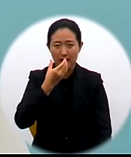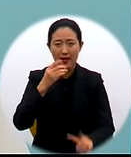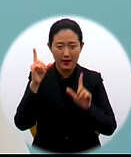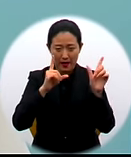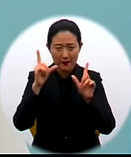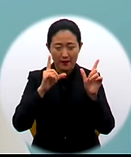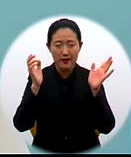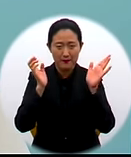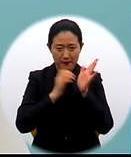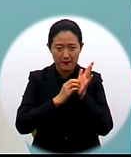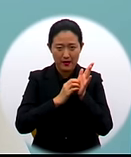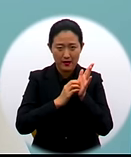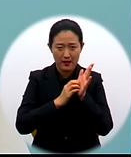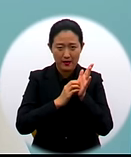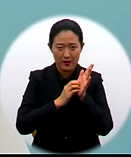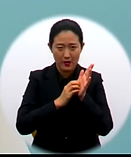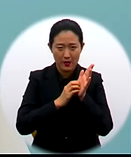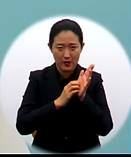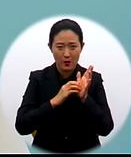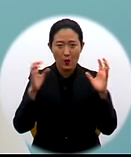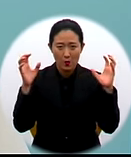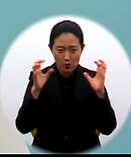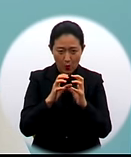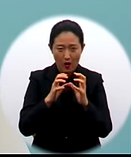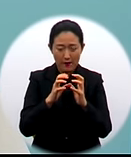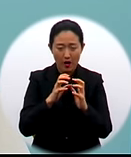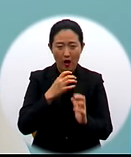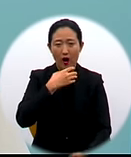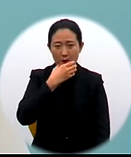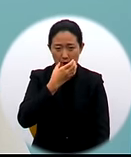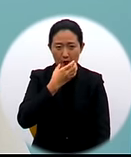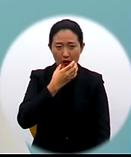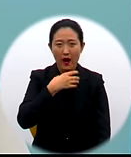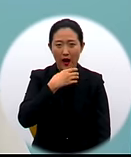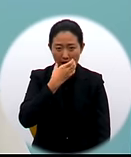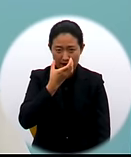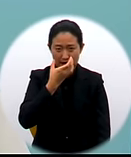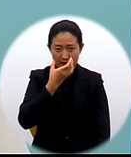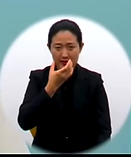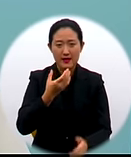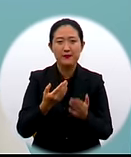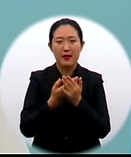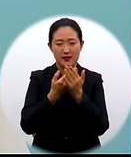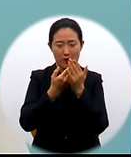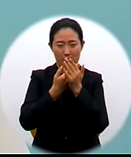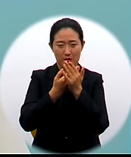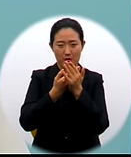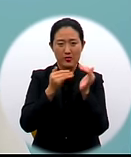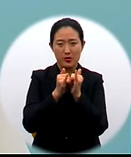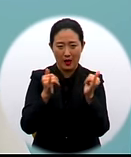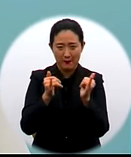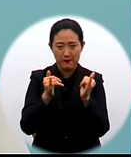이 통합형 모바일 개발이 훨씬 더 대세가 되어가고 있는 중이기 때문이죠. 그리고 앱보다는 모바일